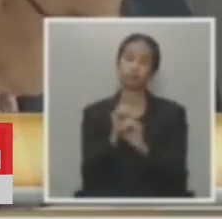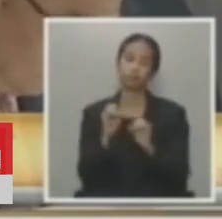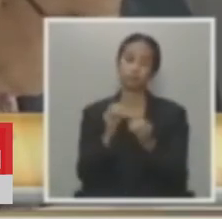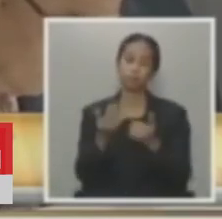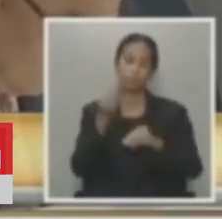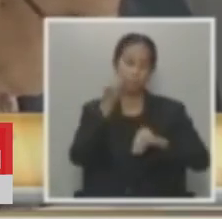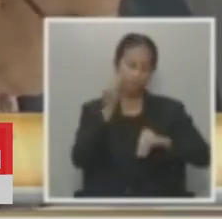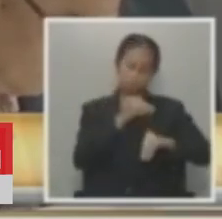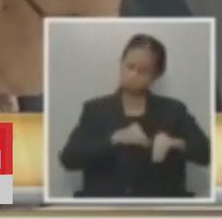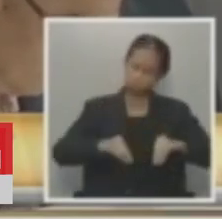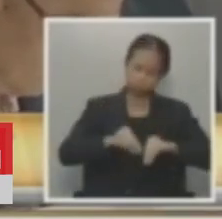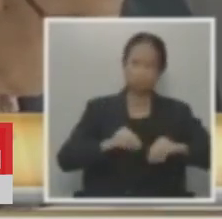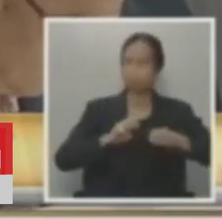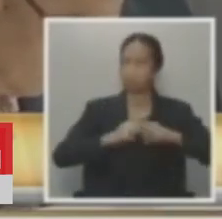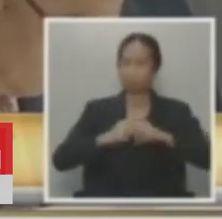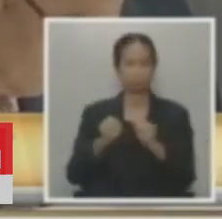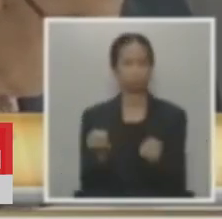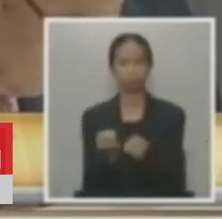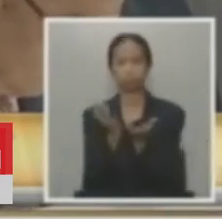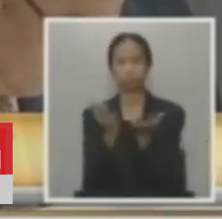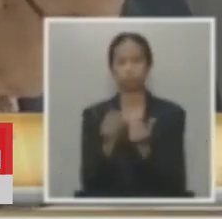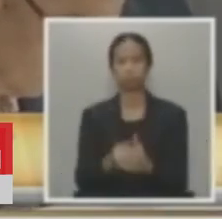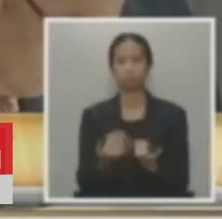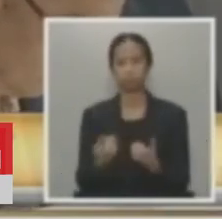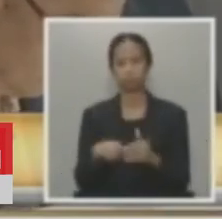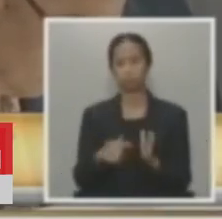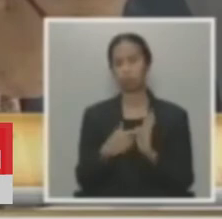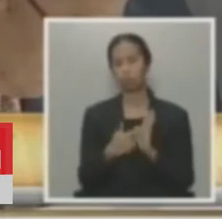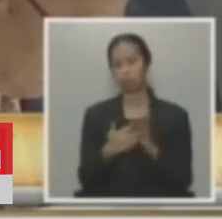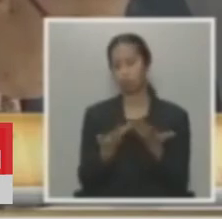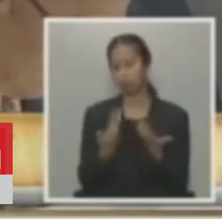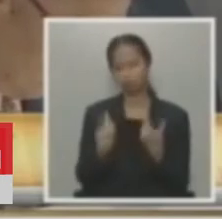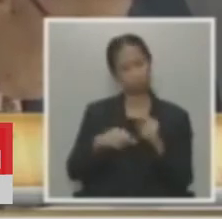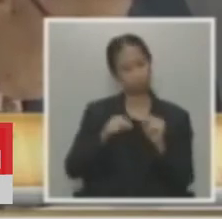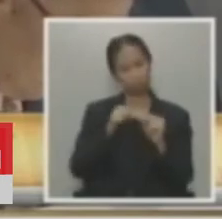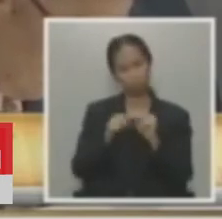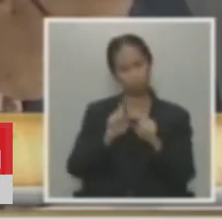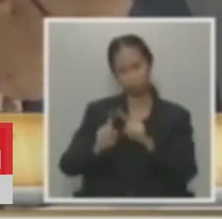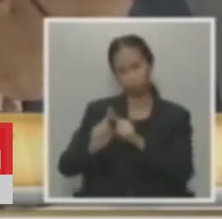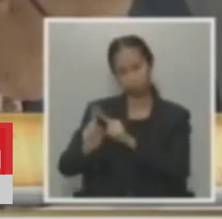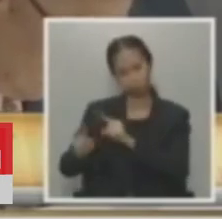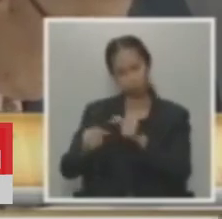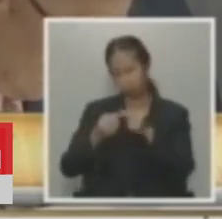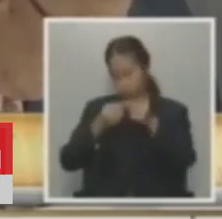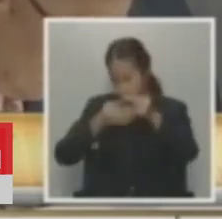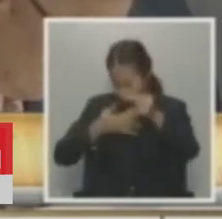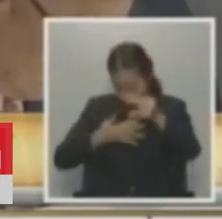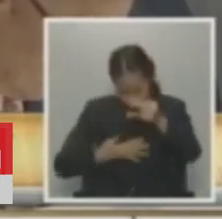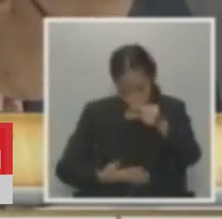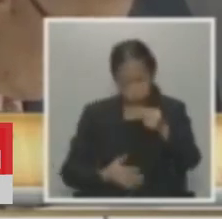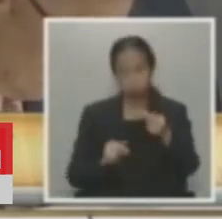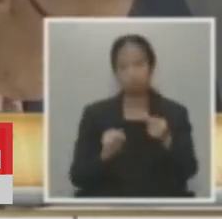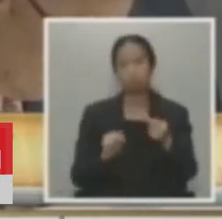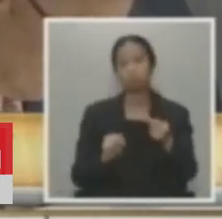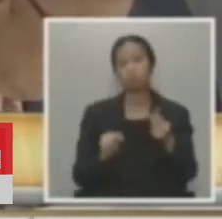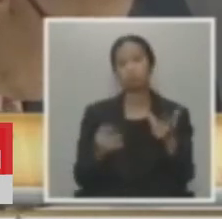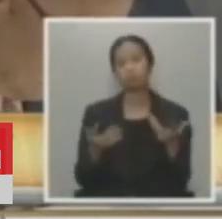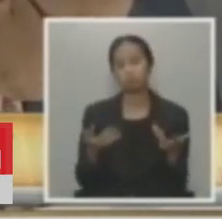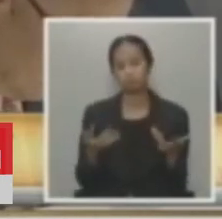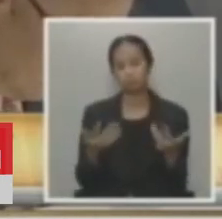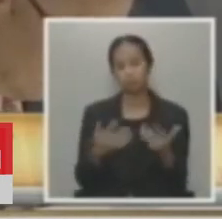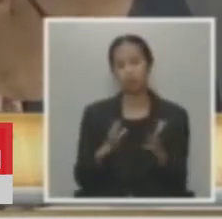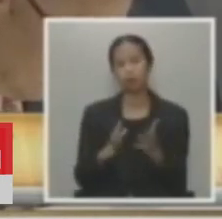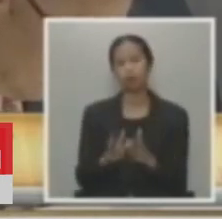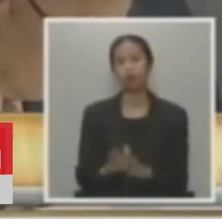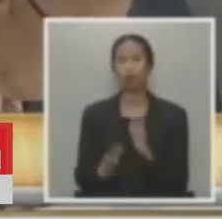าผมเห็นเลยคือตำบลกกปลาซิวตำบลลูบเราตำบลข้อพูตำบลสร้างคอขอภูพ